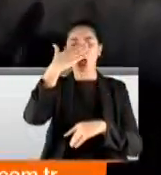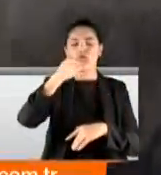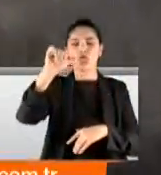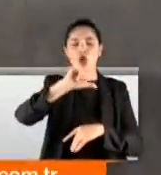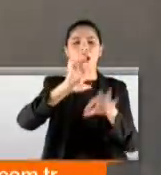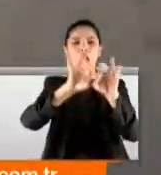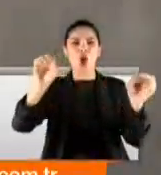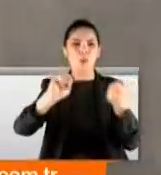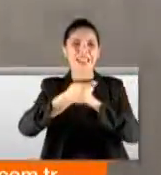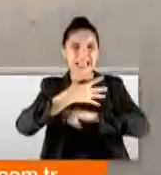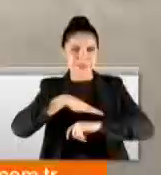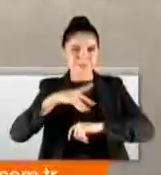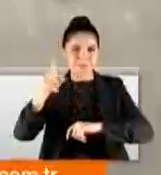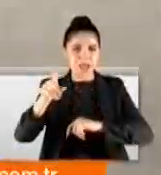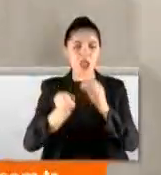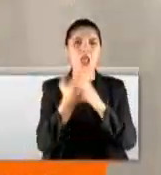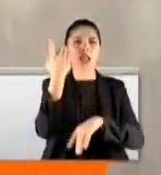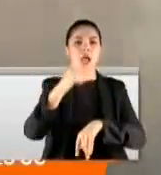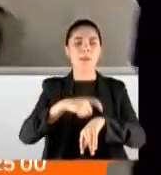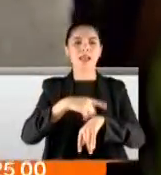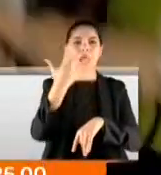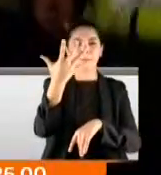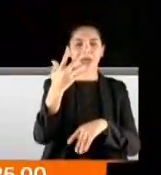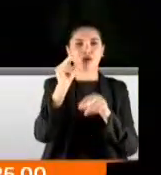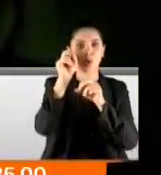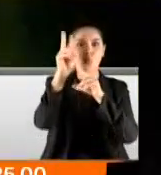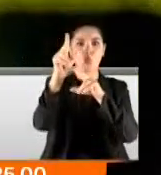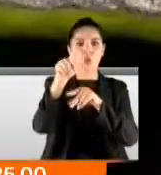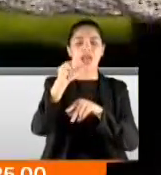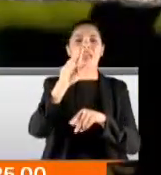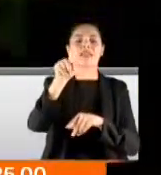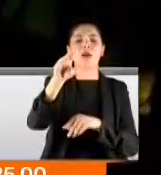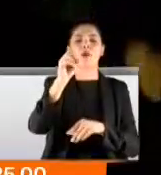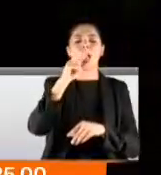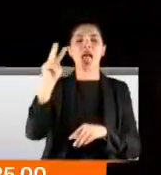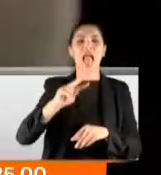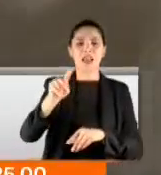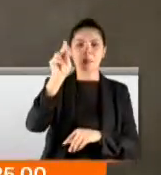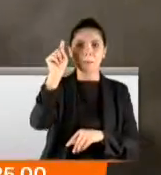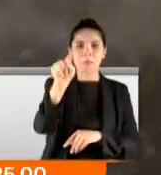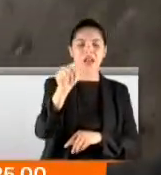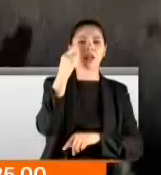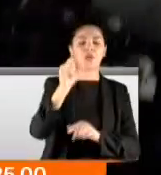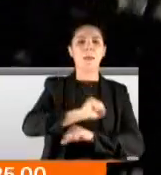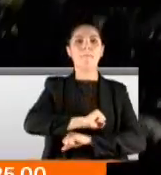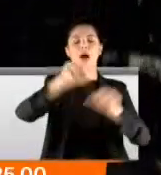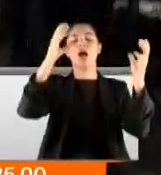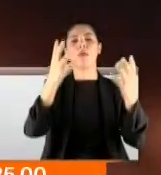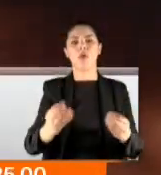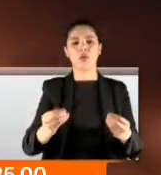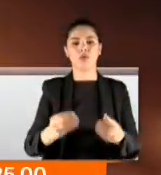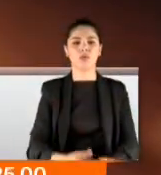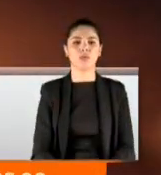hortumunu değiştirmeye çalışıyordu. Sabah saat 5 sularında uyandı, elektrik kontağına bastı ve işte o sırada büyük bir patlama oldu.